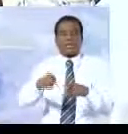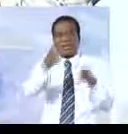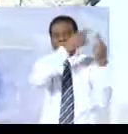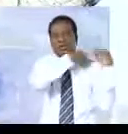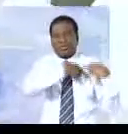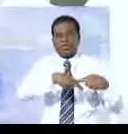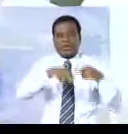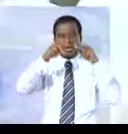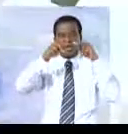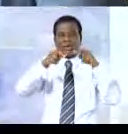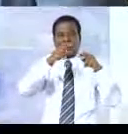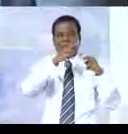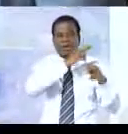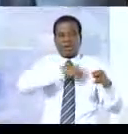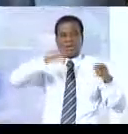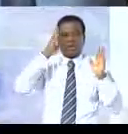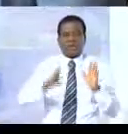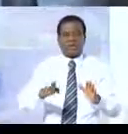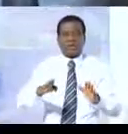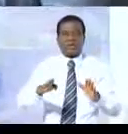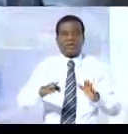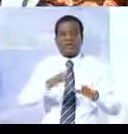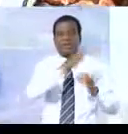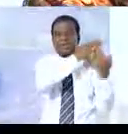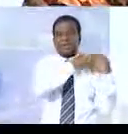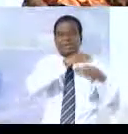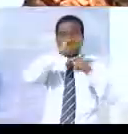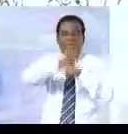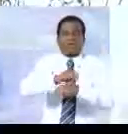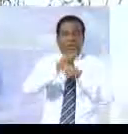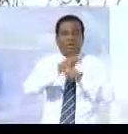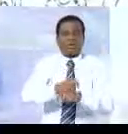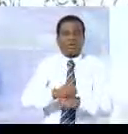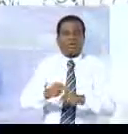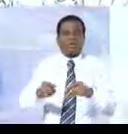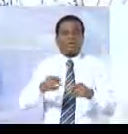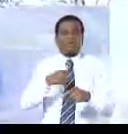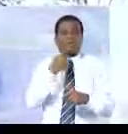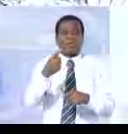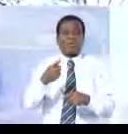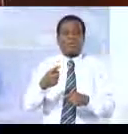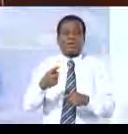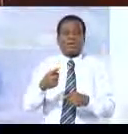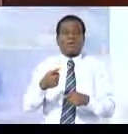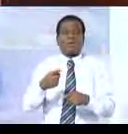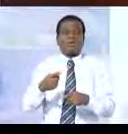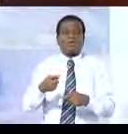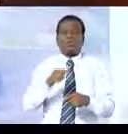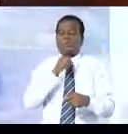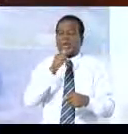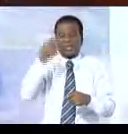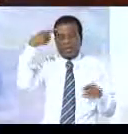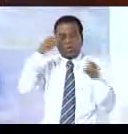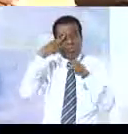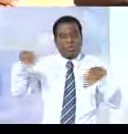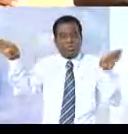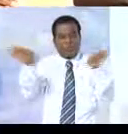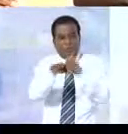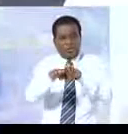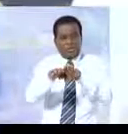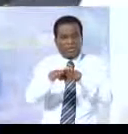religieux et les chefs traditionnels initiateurs de ces face-à-face s'insurgent contre une éventuelle fermeture des classes, qu'elle émane